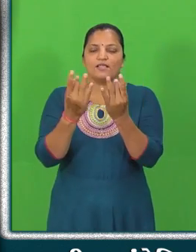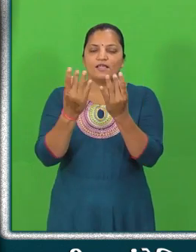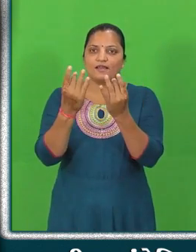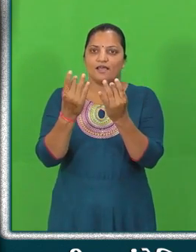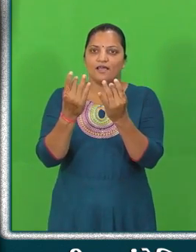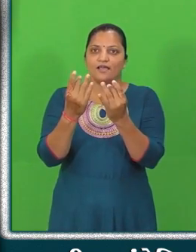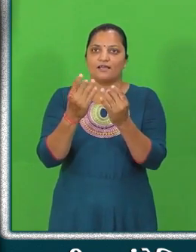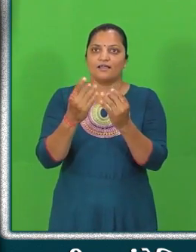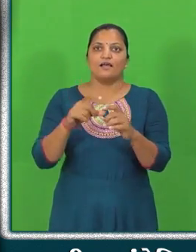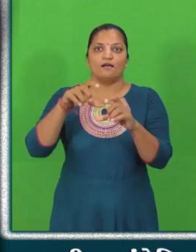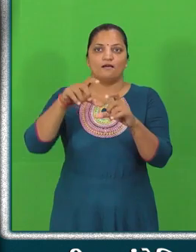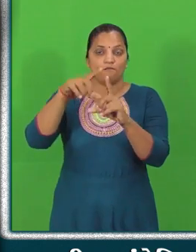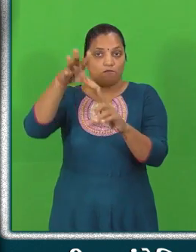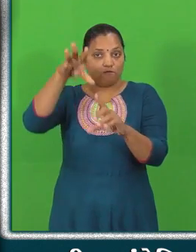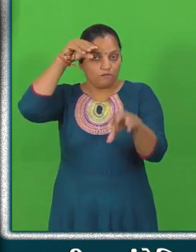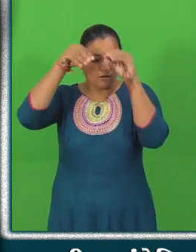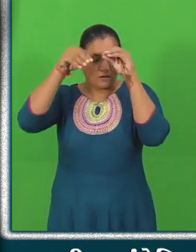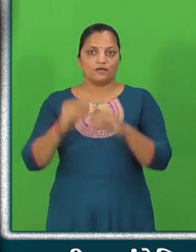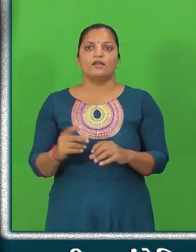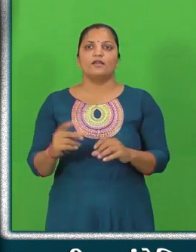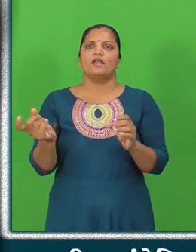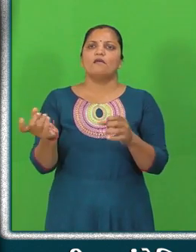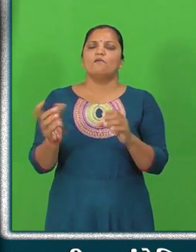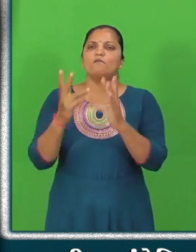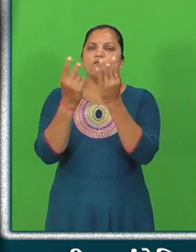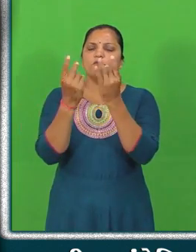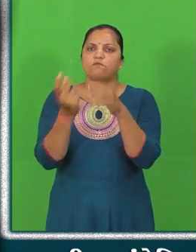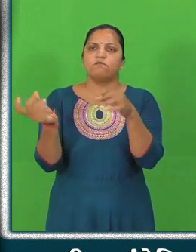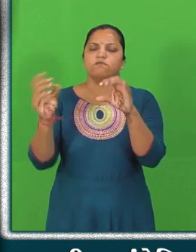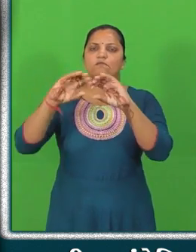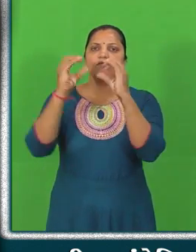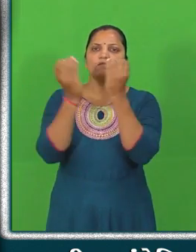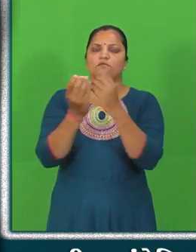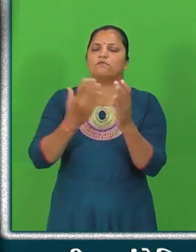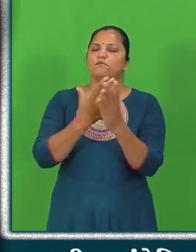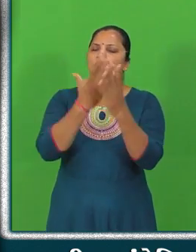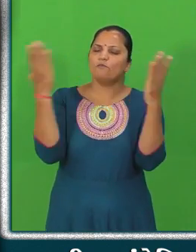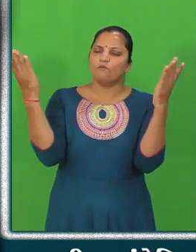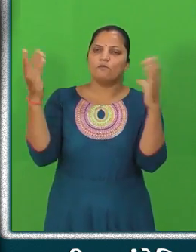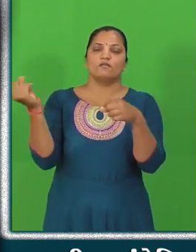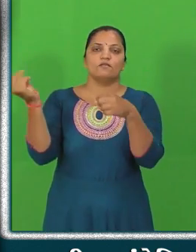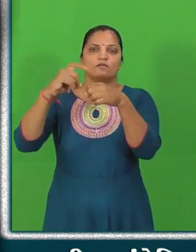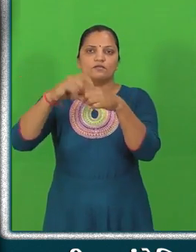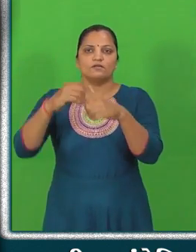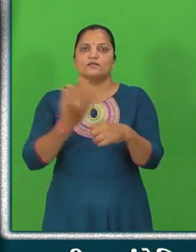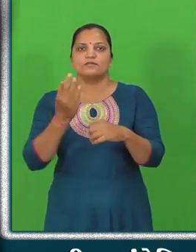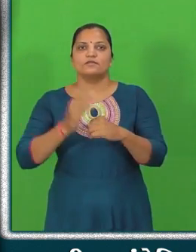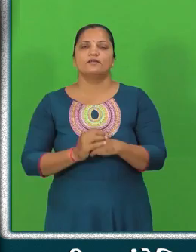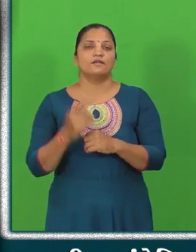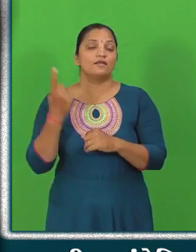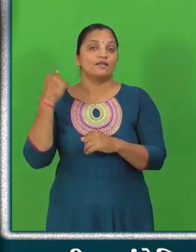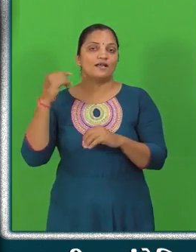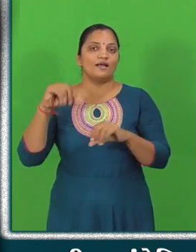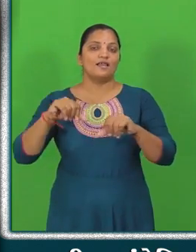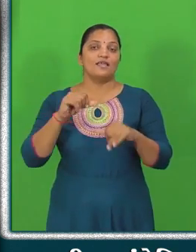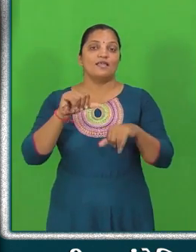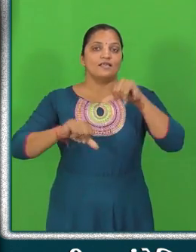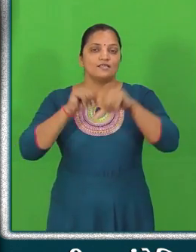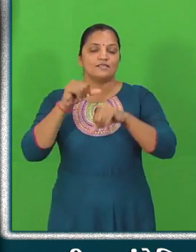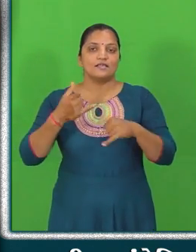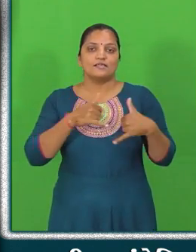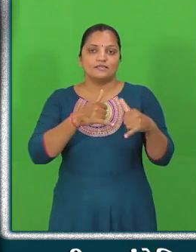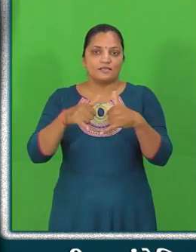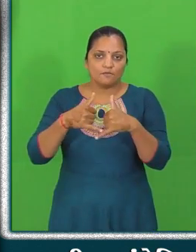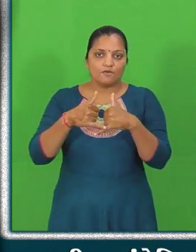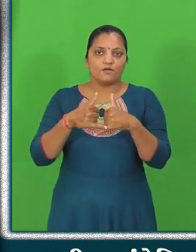दाखला तमे जोया अने गणितनी अंदर घणा बधा विद्यार्थीओ जोड़ाया खूब सरस। गईकालना आपणा विज्ञानना प्रयोगोनी शरूआत आपणे